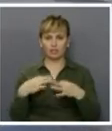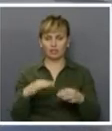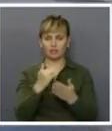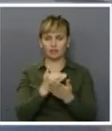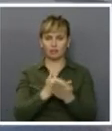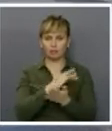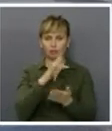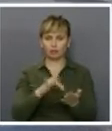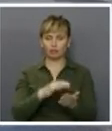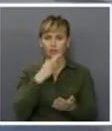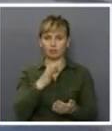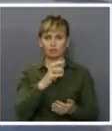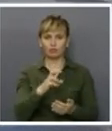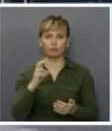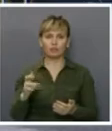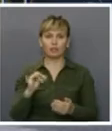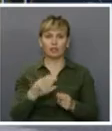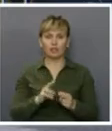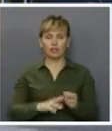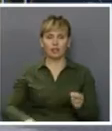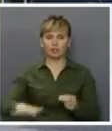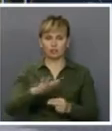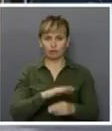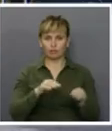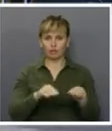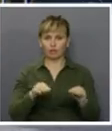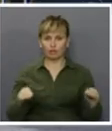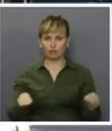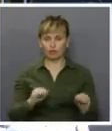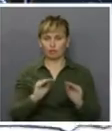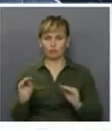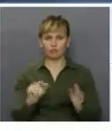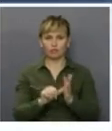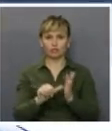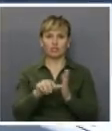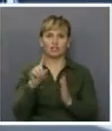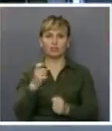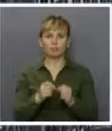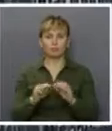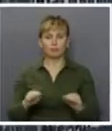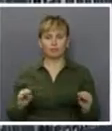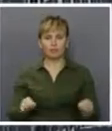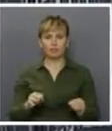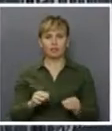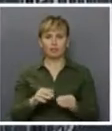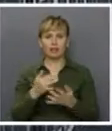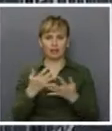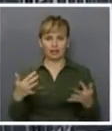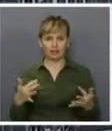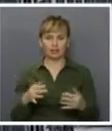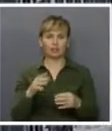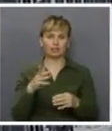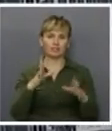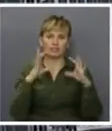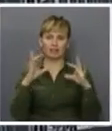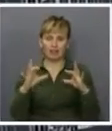системы города, сказал Бауыржан Байбек. Пилотная зона парковочного пространства обустроена 61 парковочным местом с диагональной разметкой, дорожными